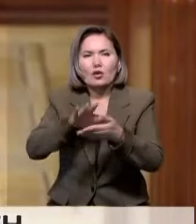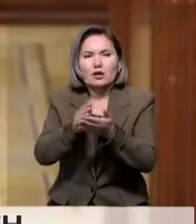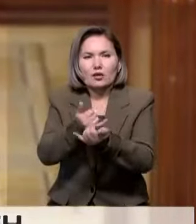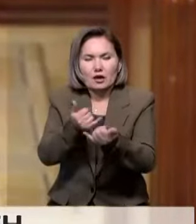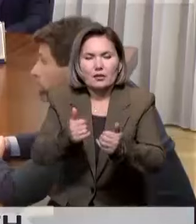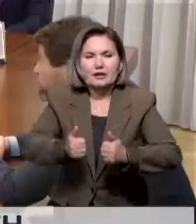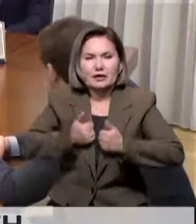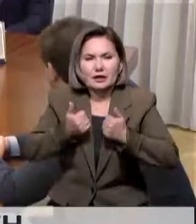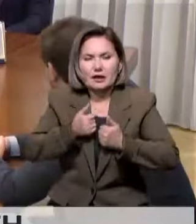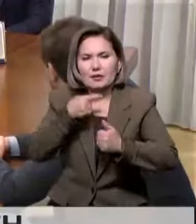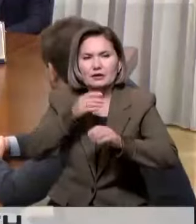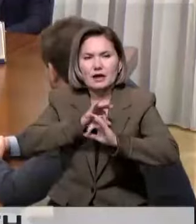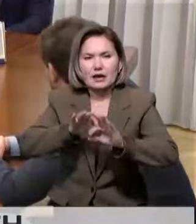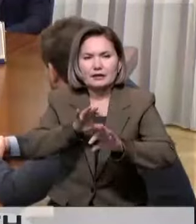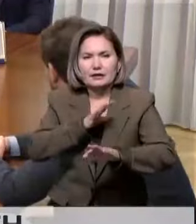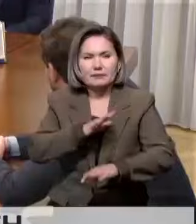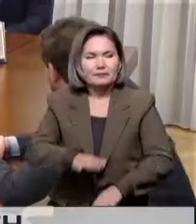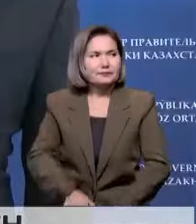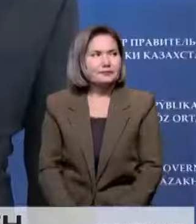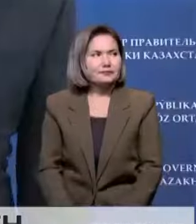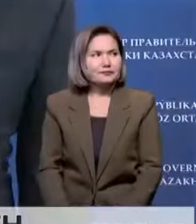жағдай жасауға тырысатынын айтты.